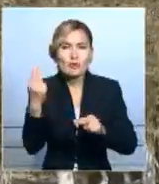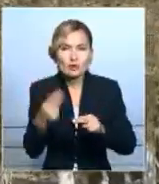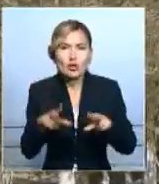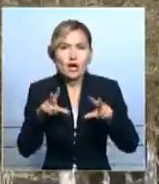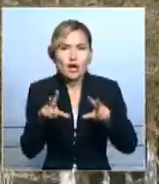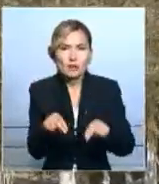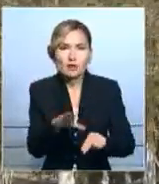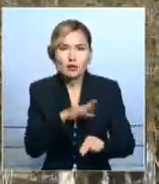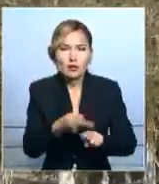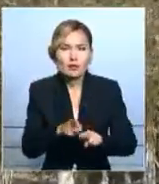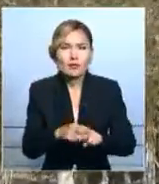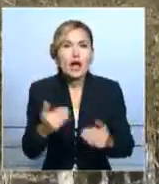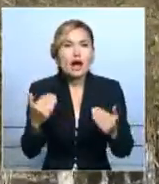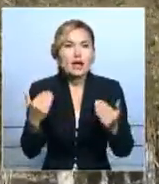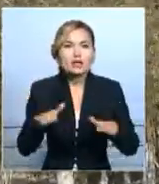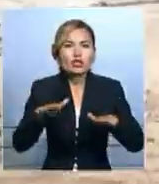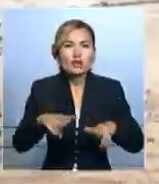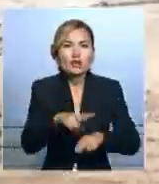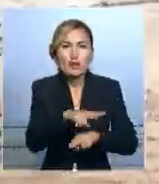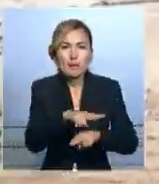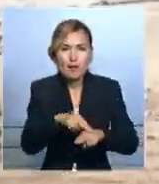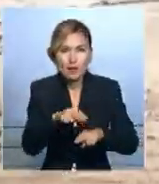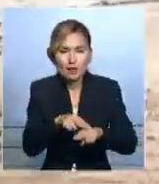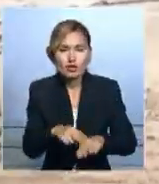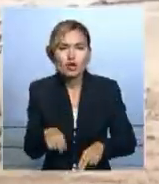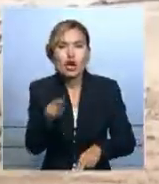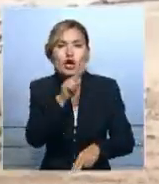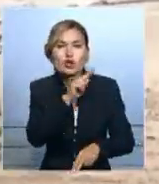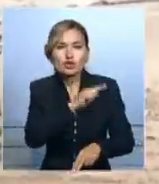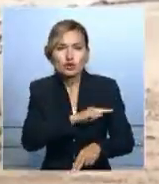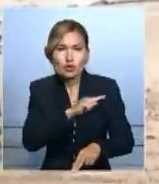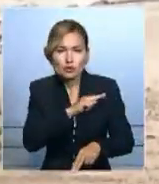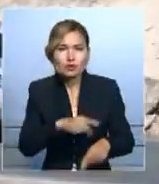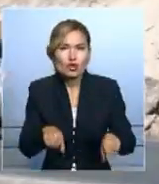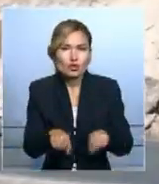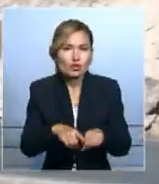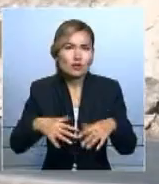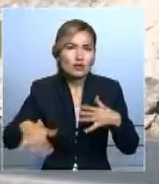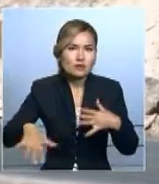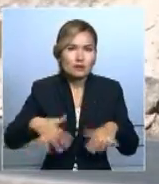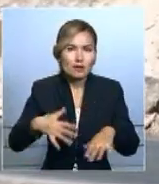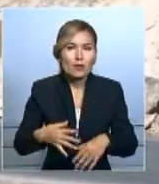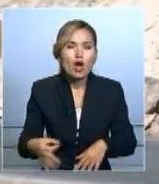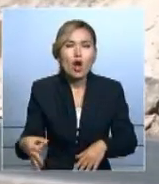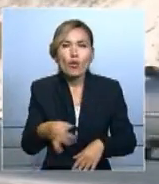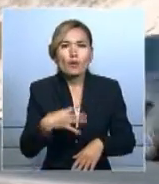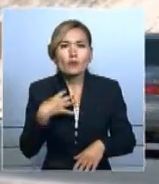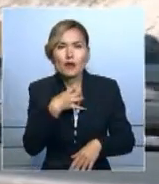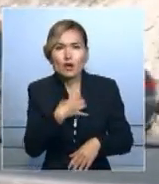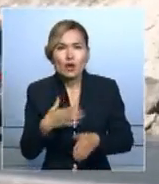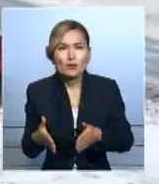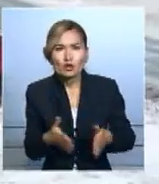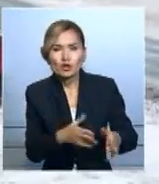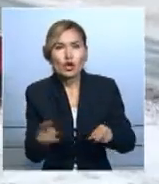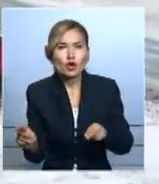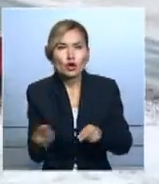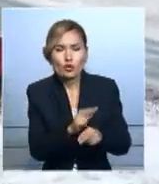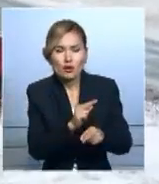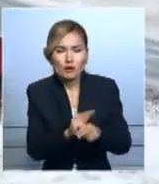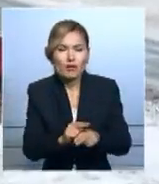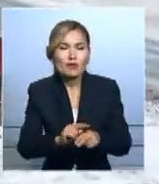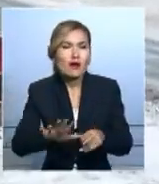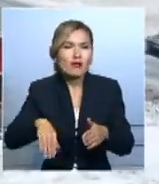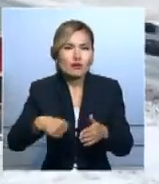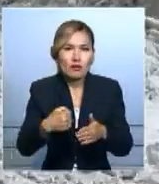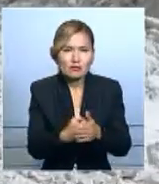сессиясына қатысушылар жергілікті полицияның өз алдына бөлек есеп шоты жоқ екенін де талқылады. Ал облыстық маңызы бар жолдардың құрылысы әлі